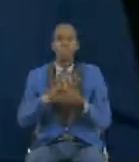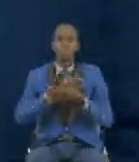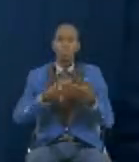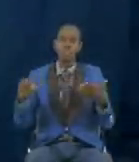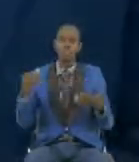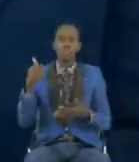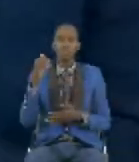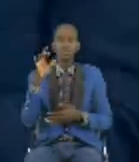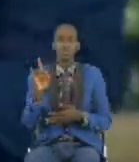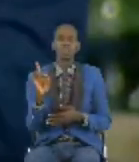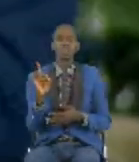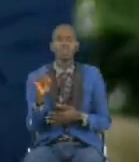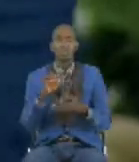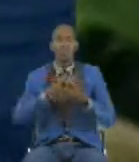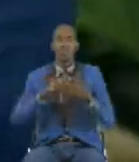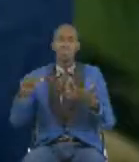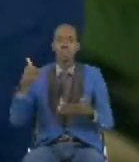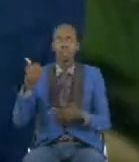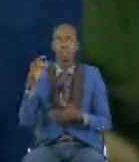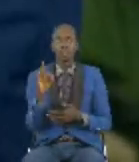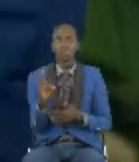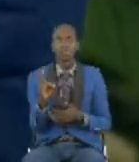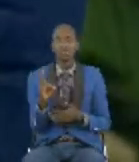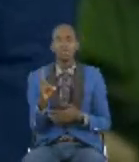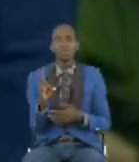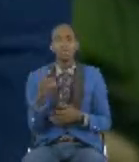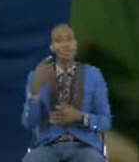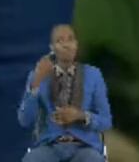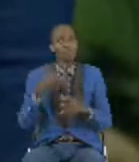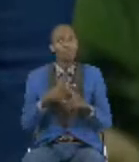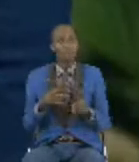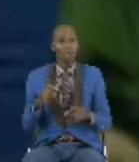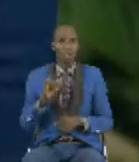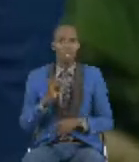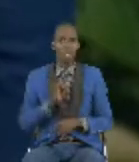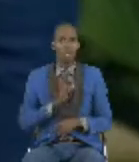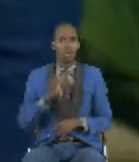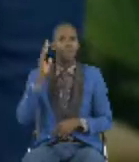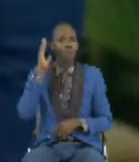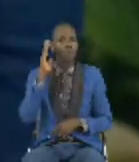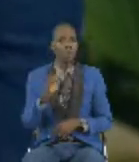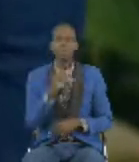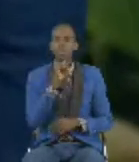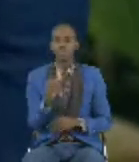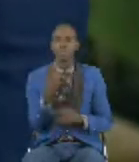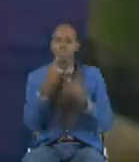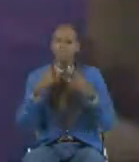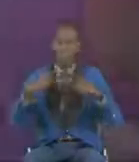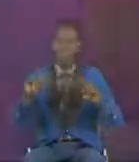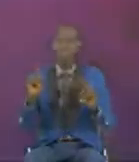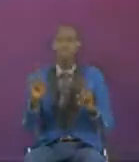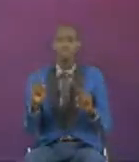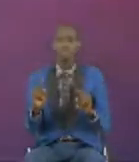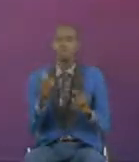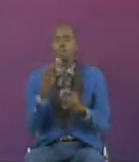Verset 18. Verset 18. Car je n'oserais mentionner aucune chose